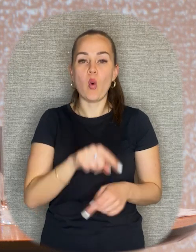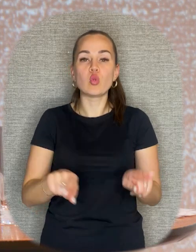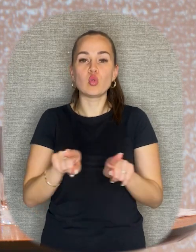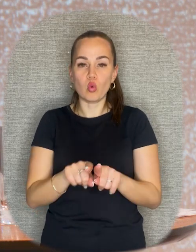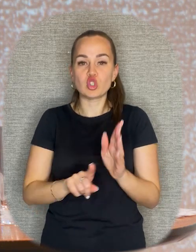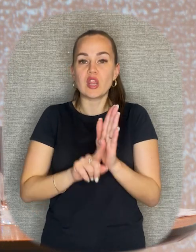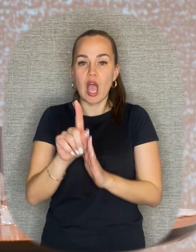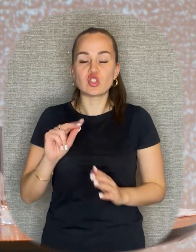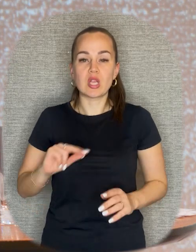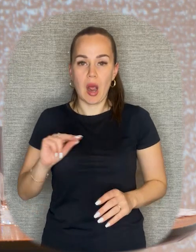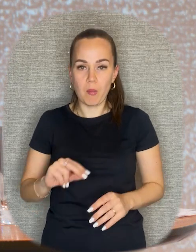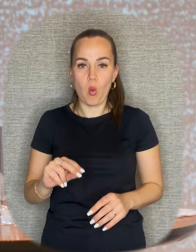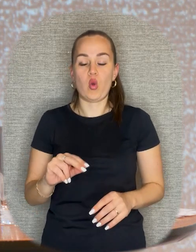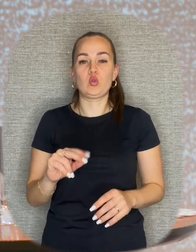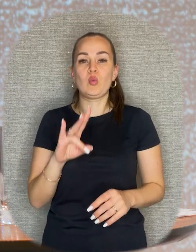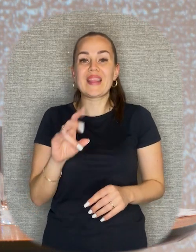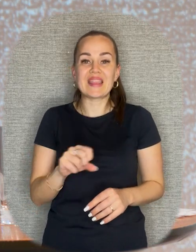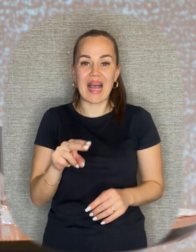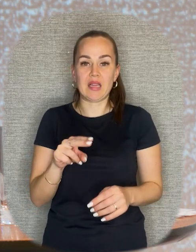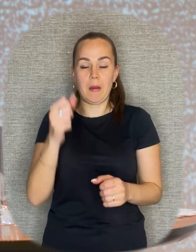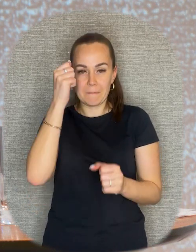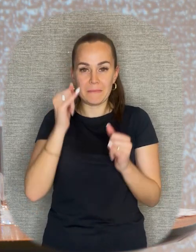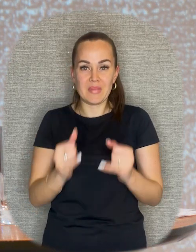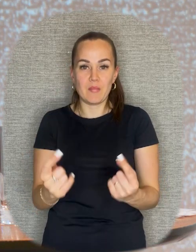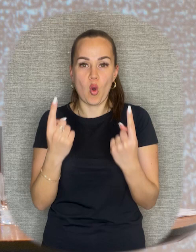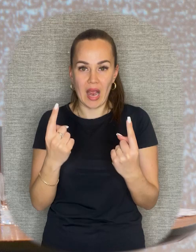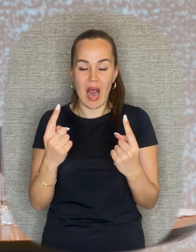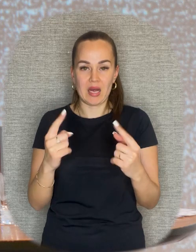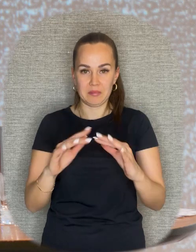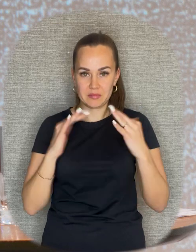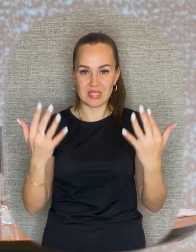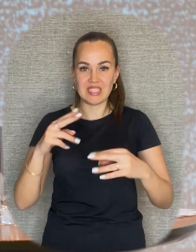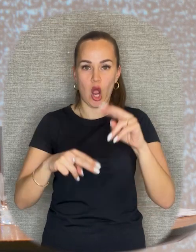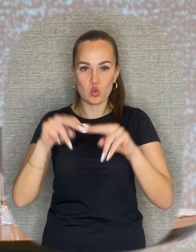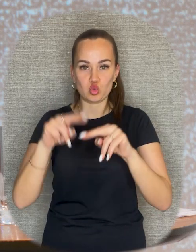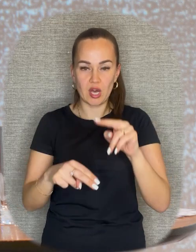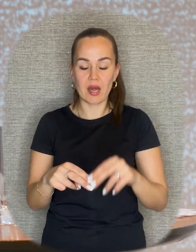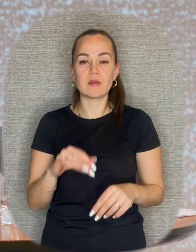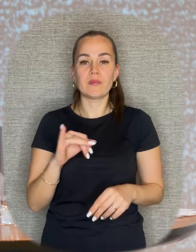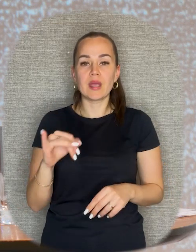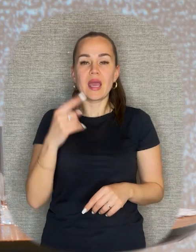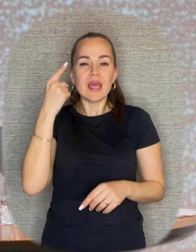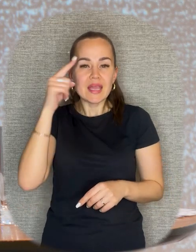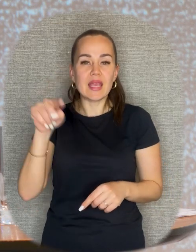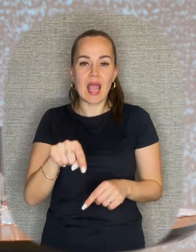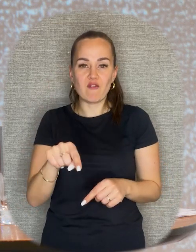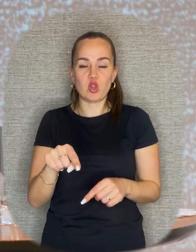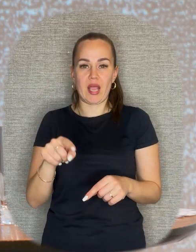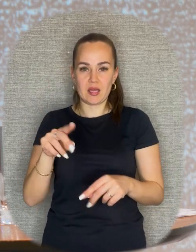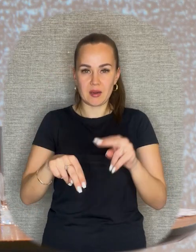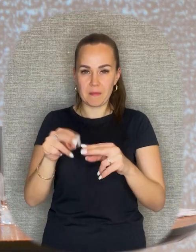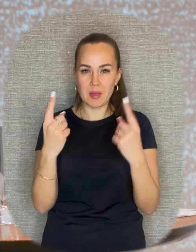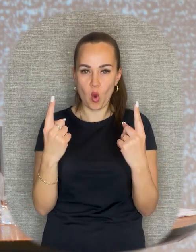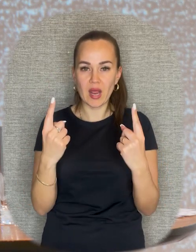и его научным руководителем стал Александр Сергеевич Никольский который в это время также приступил к работе над мемориальным